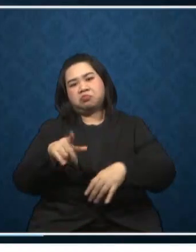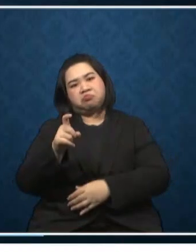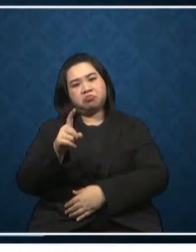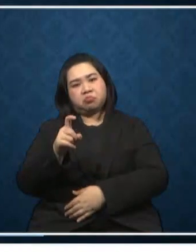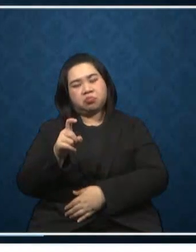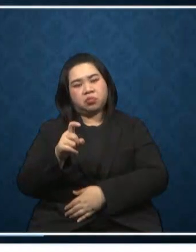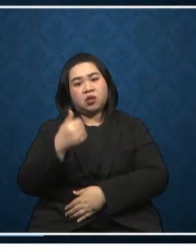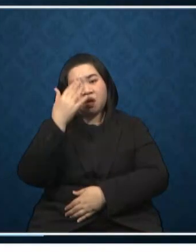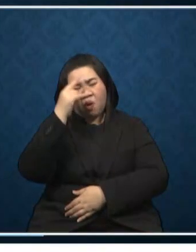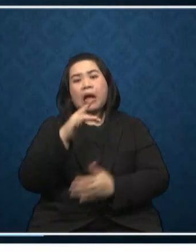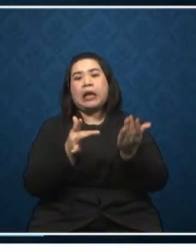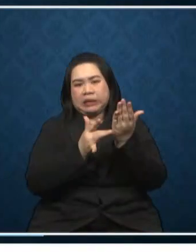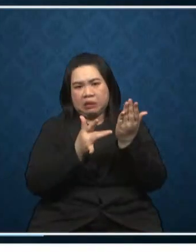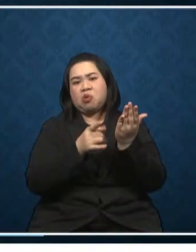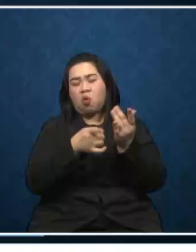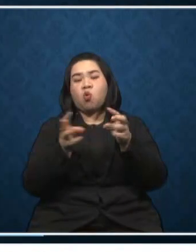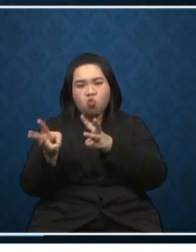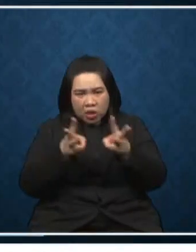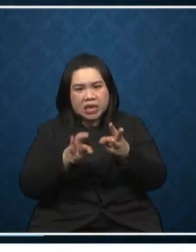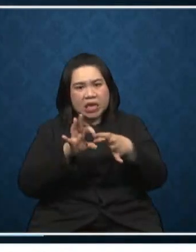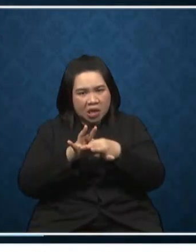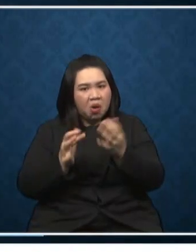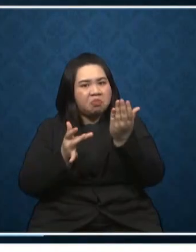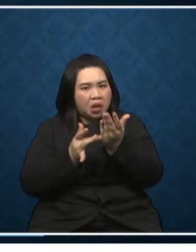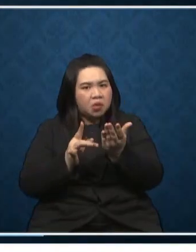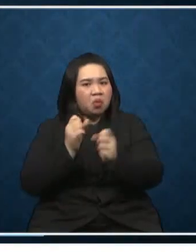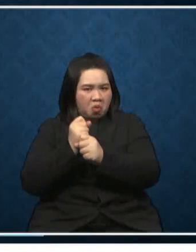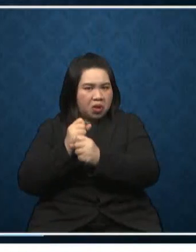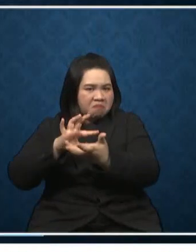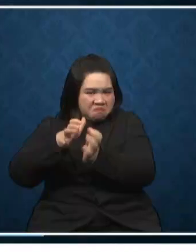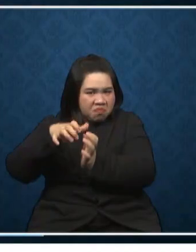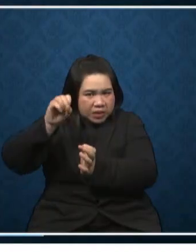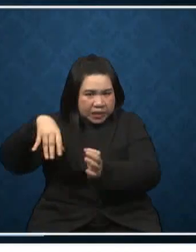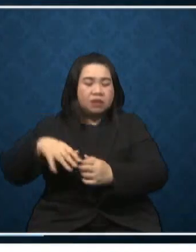zienนสมบา